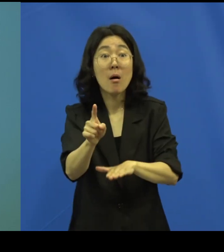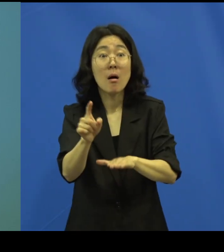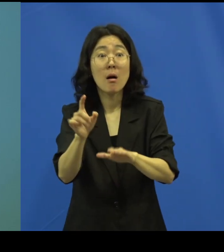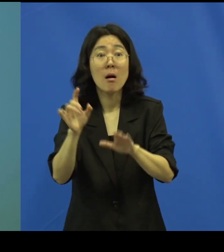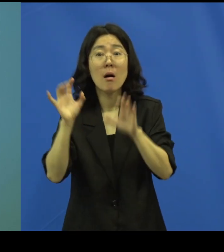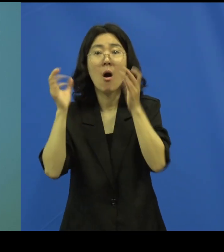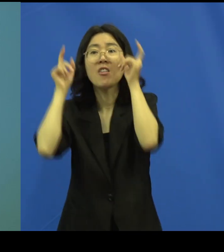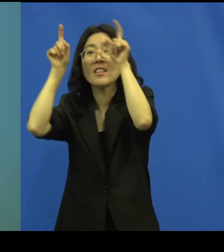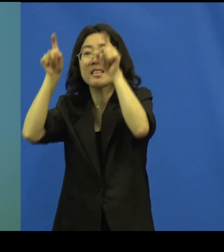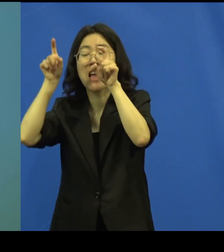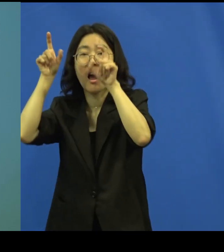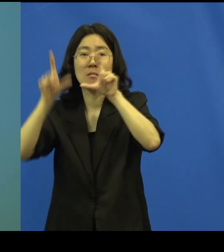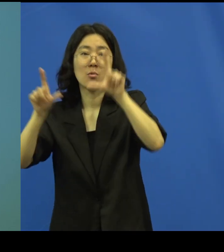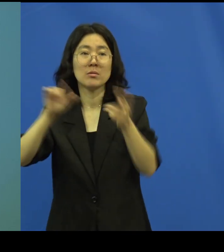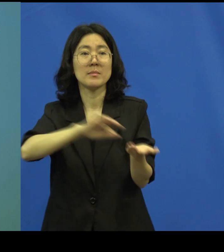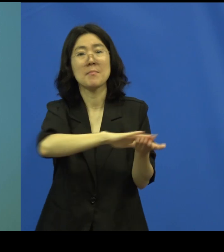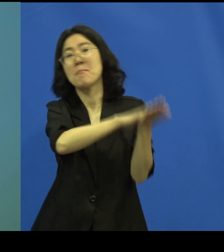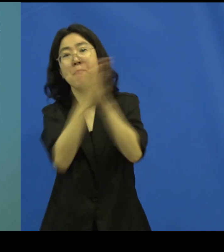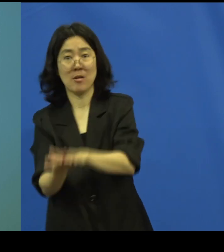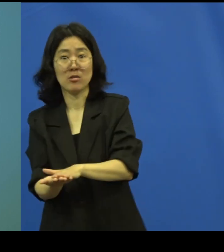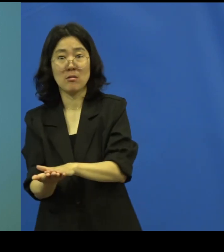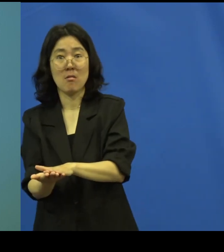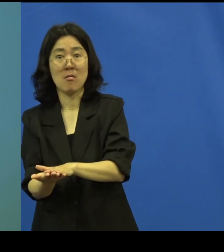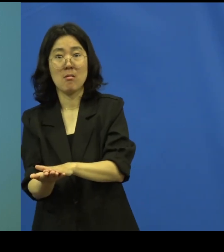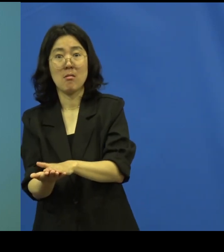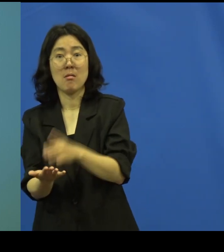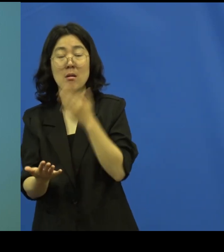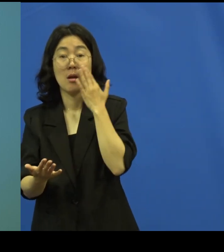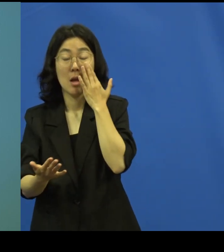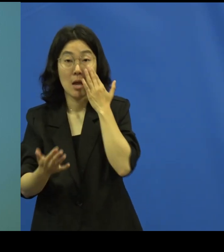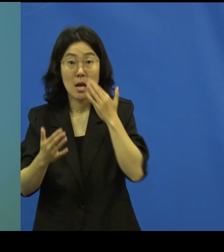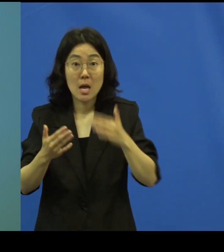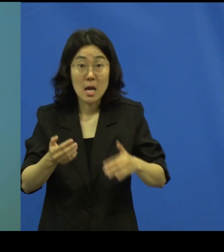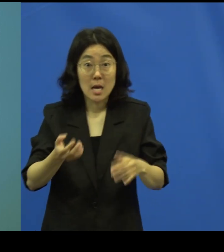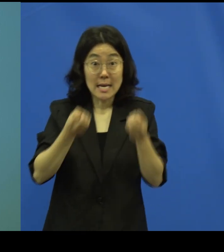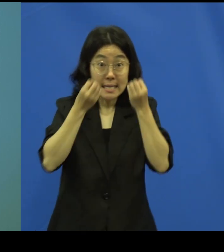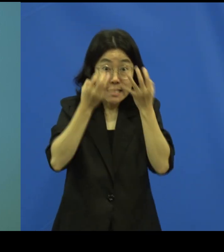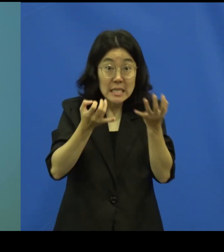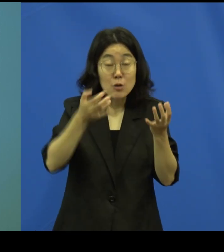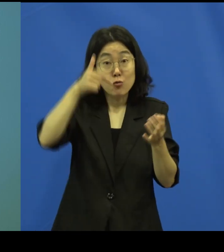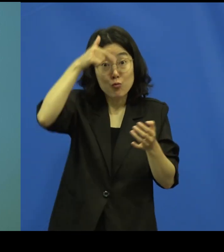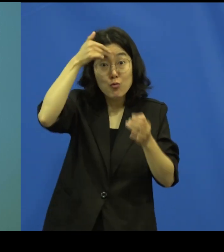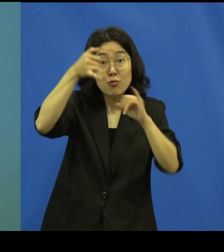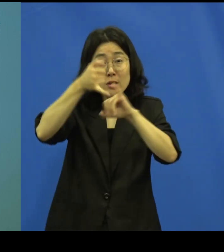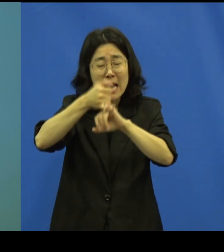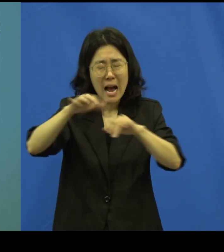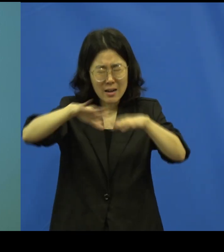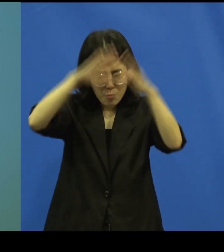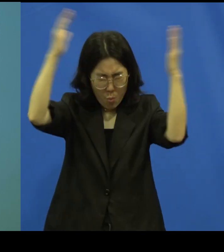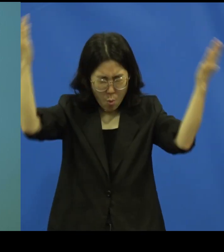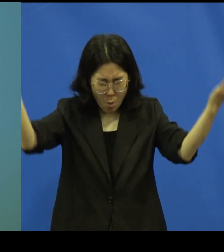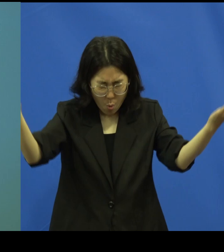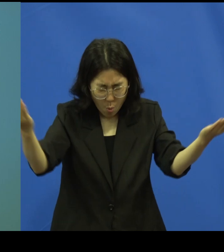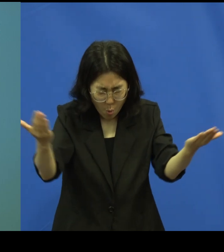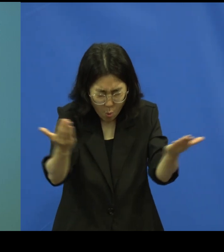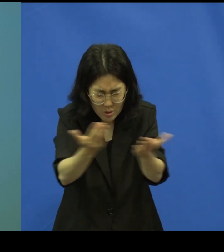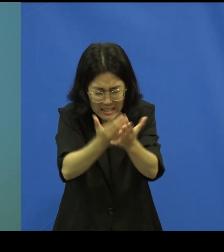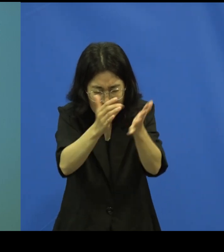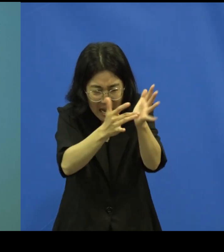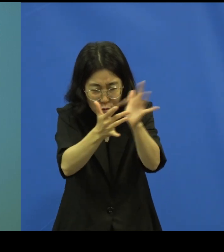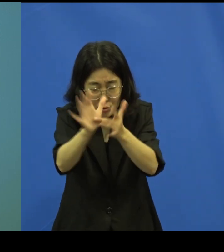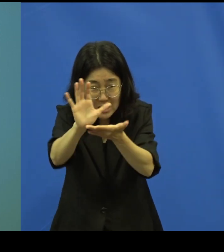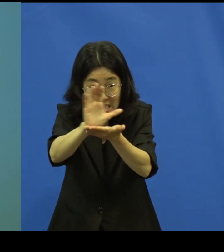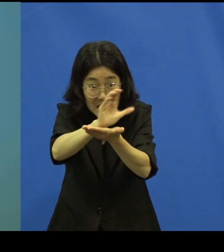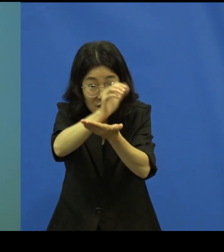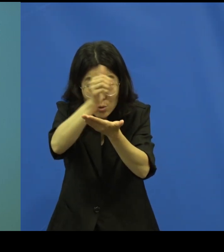주어주는 핵심적인 이미지입니다. 신구약을 관통하는 그리스도에 대한 선명한 은유,